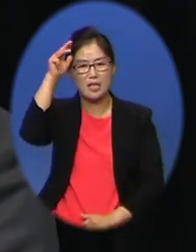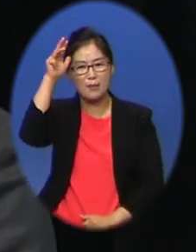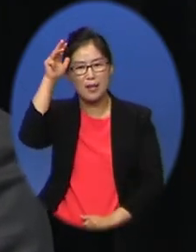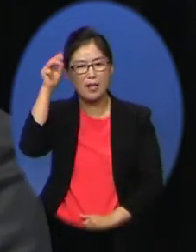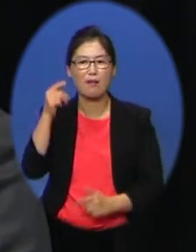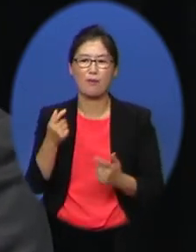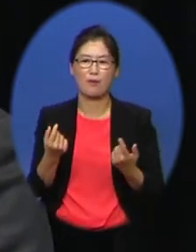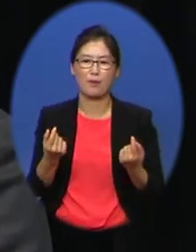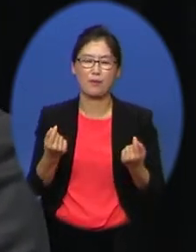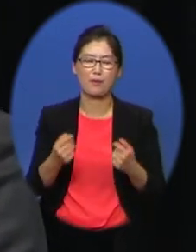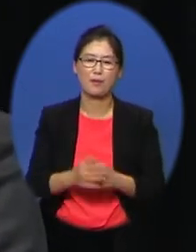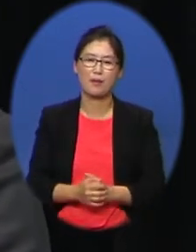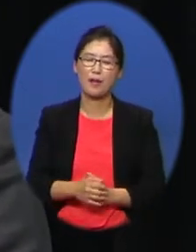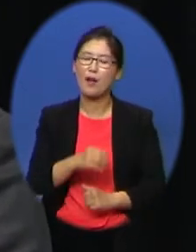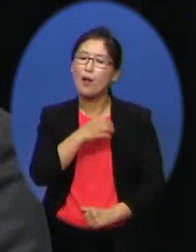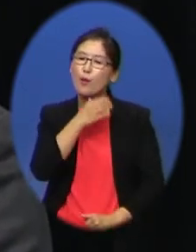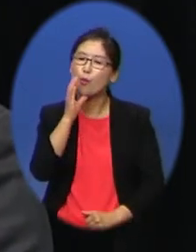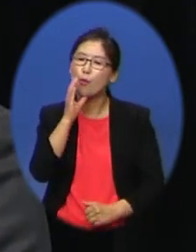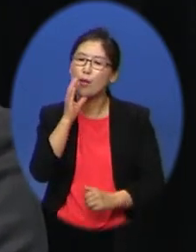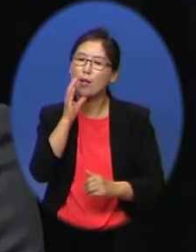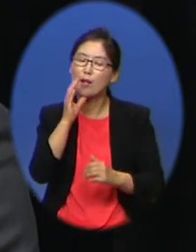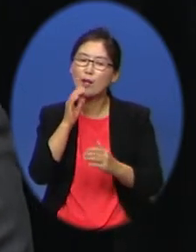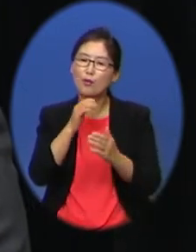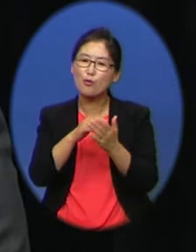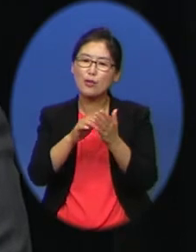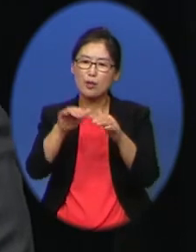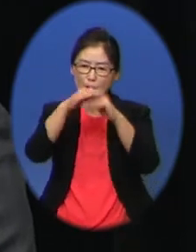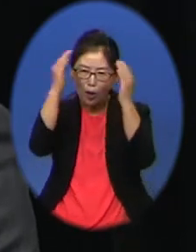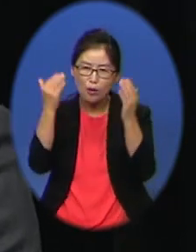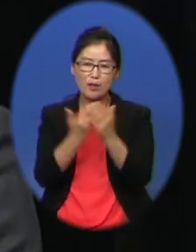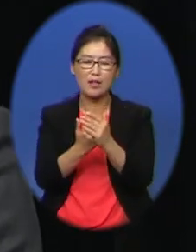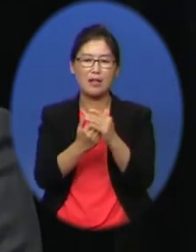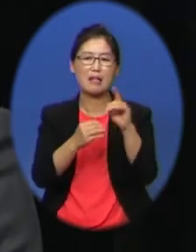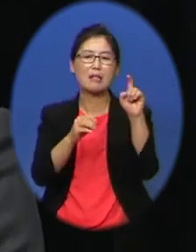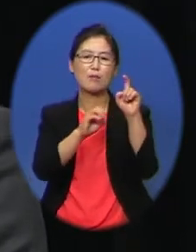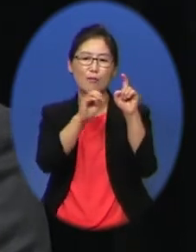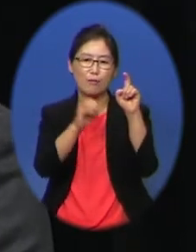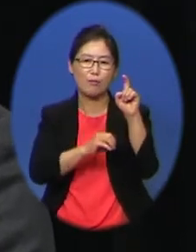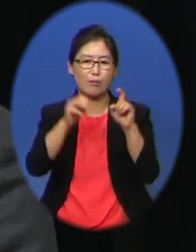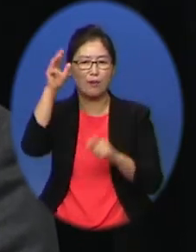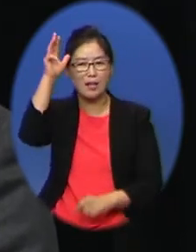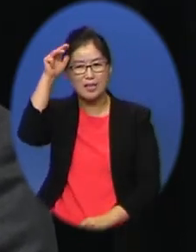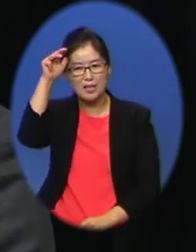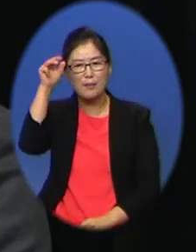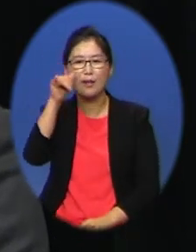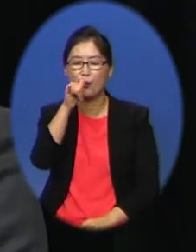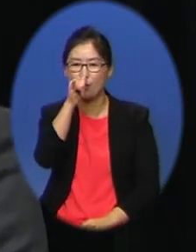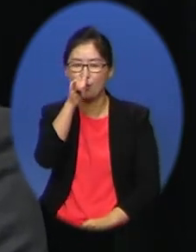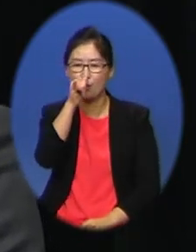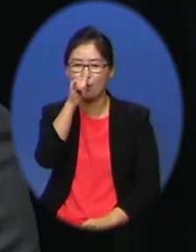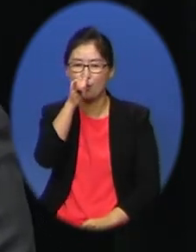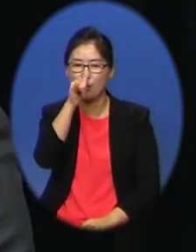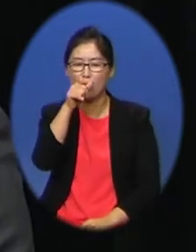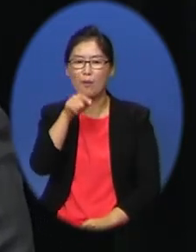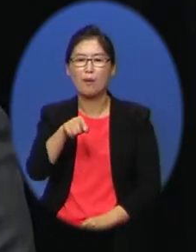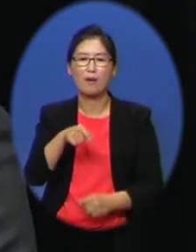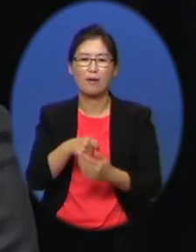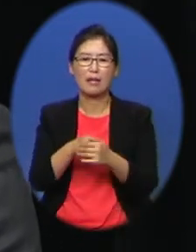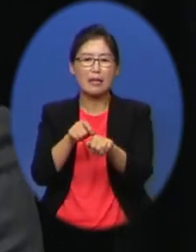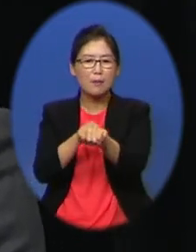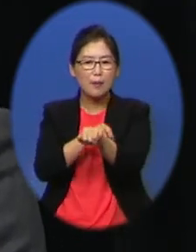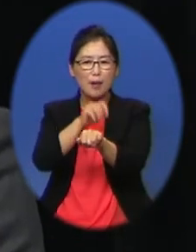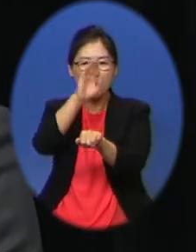전체 노인 인구의 약 10%가 지금 치매를 앓고 계신다고 해도 무방한 정도인데요. 이 정도면 치매는 이제 특별한 질병이